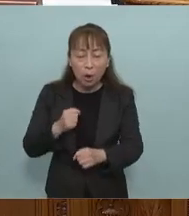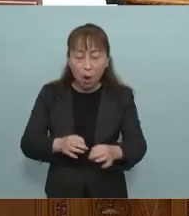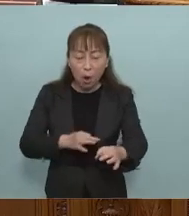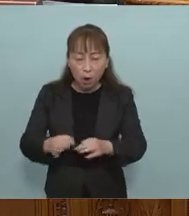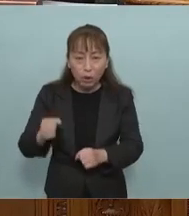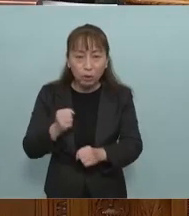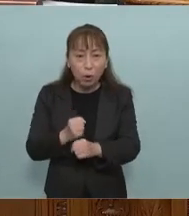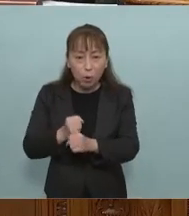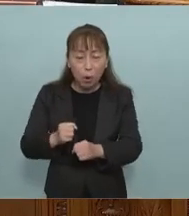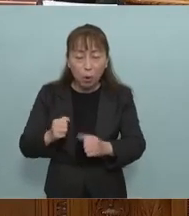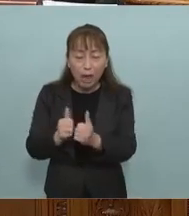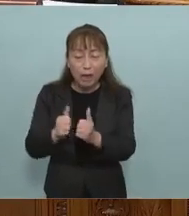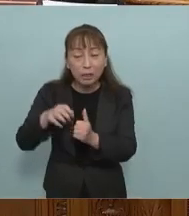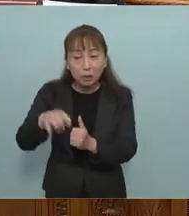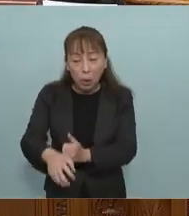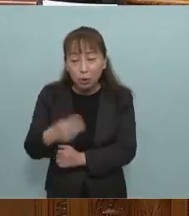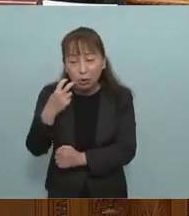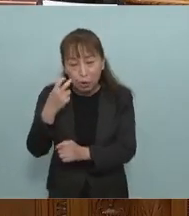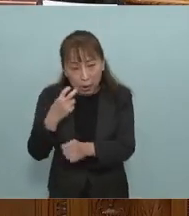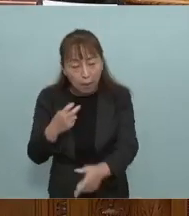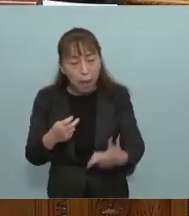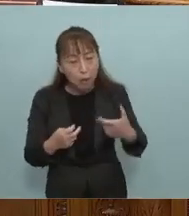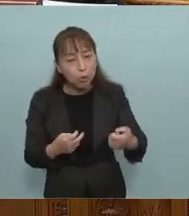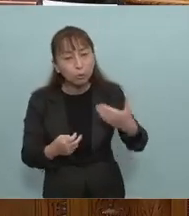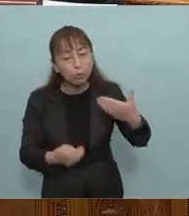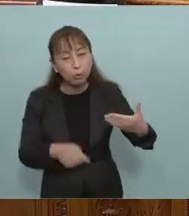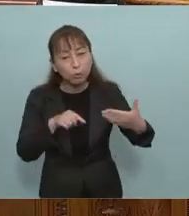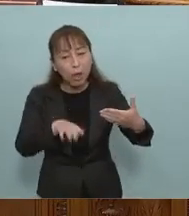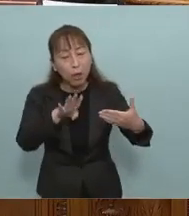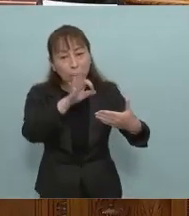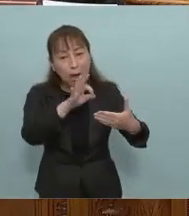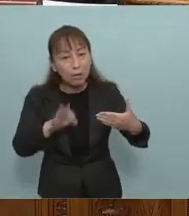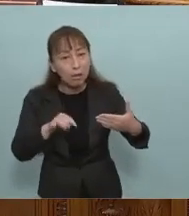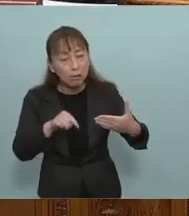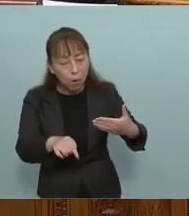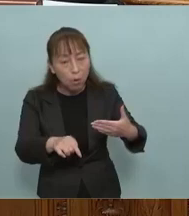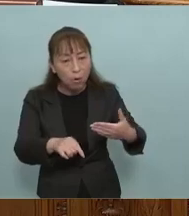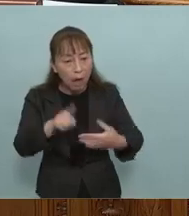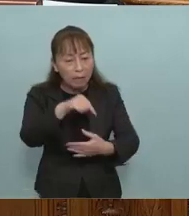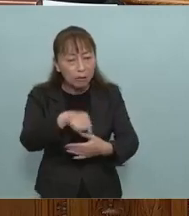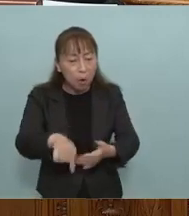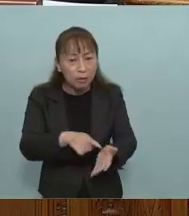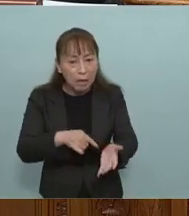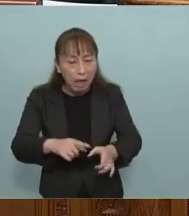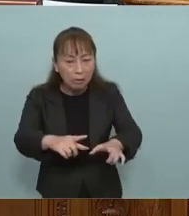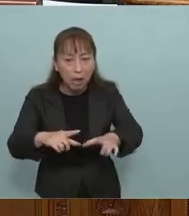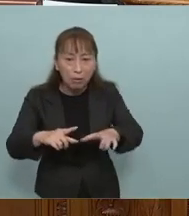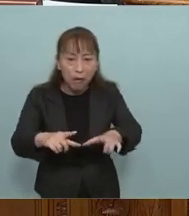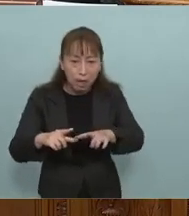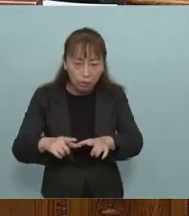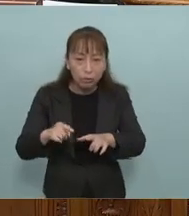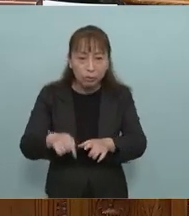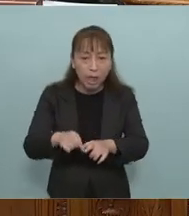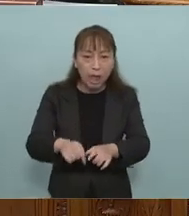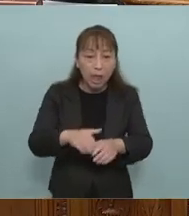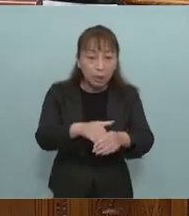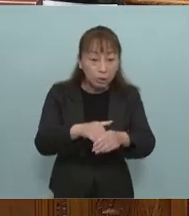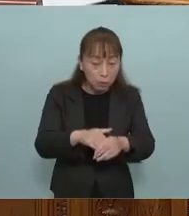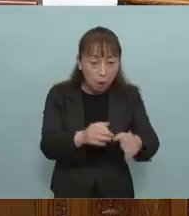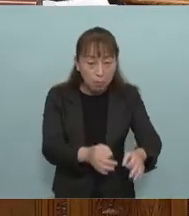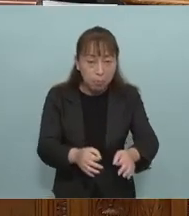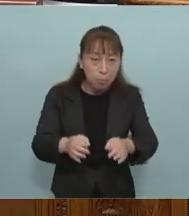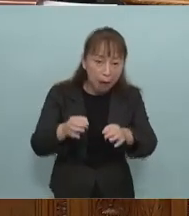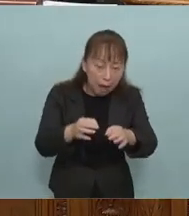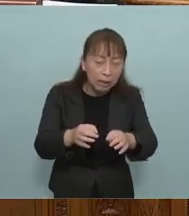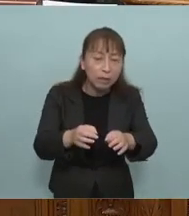64.9% の企業が人手不足を感じており、 賃上げをその解決策として挙げる企業